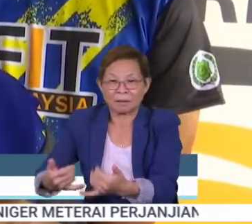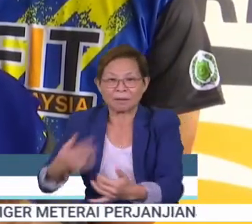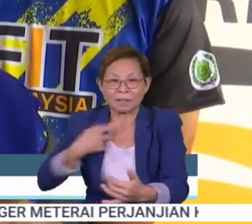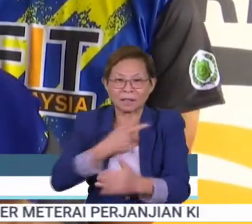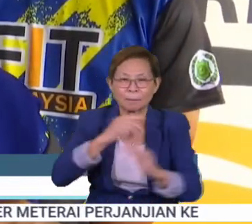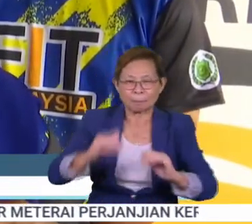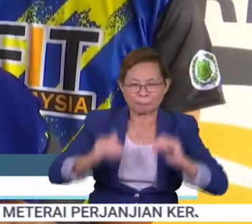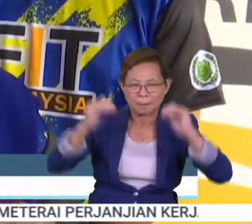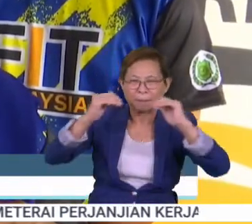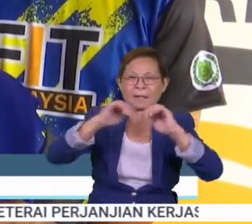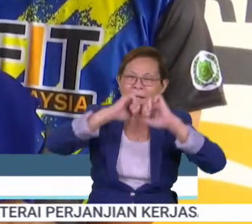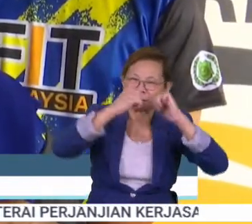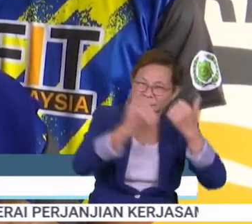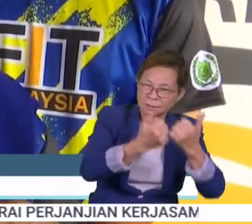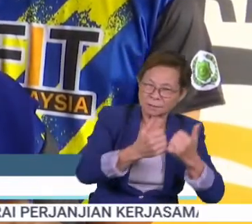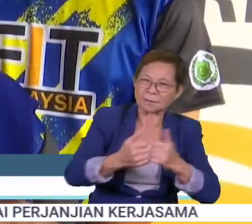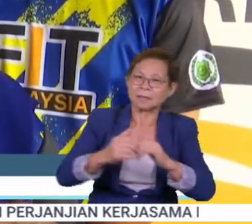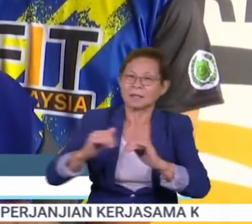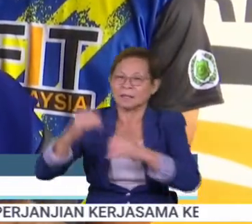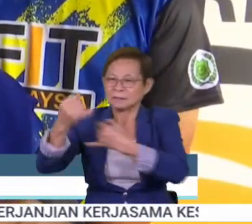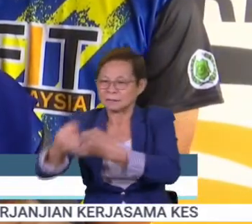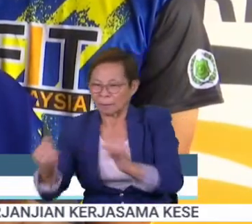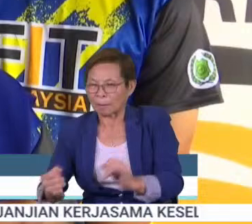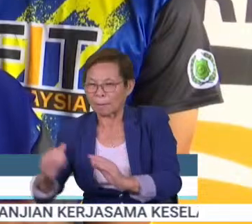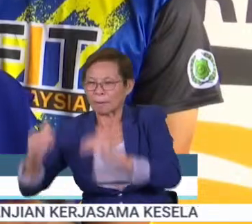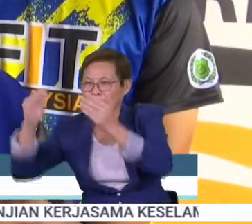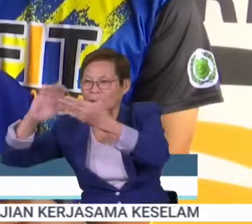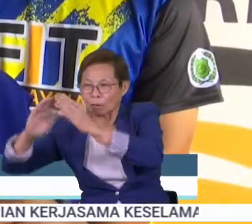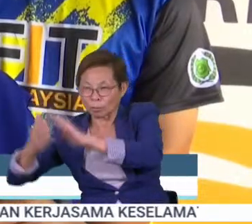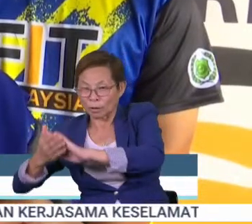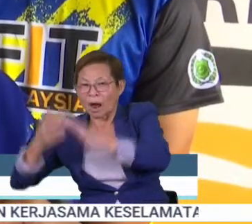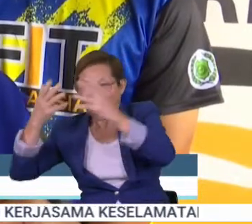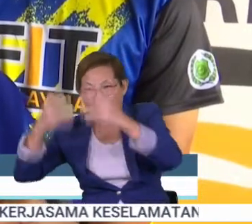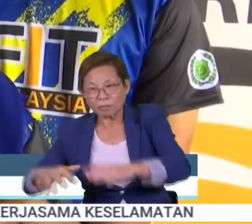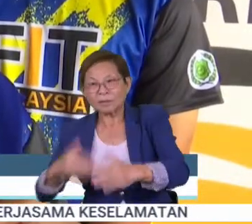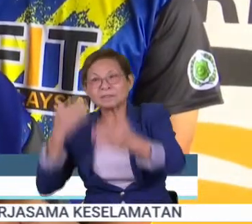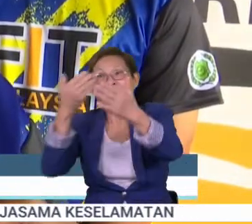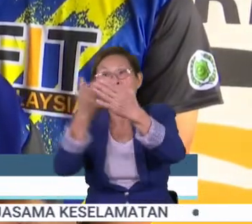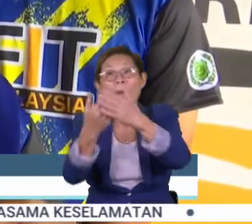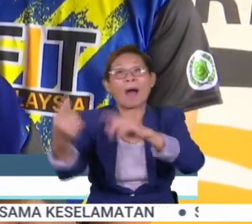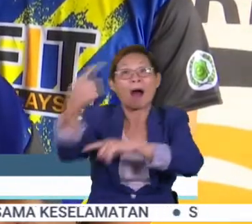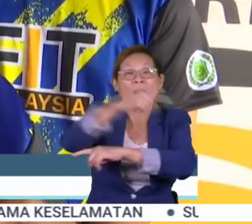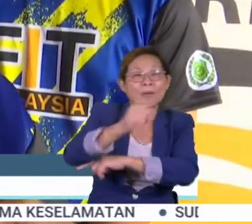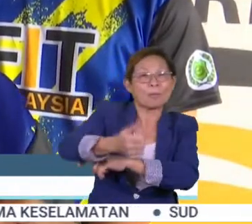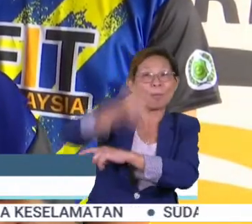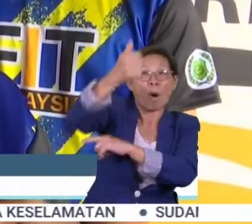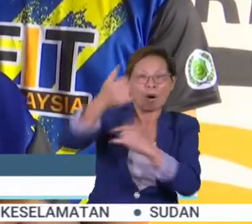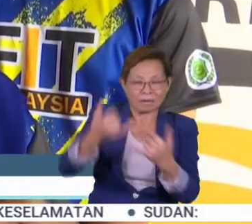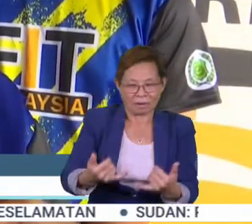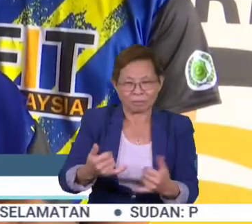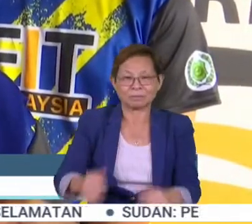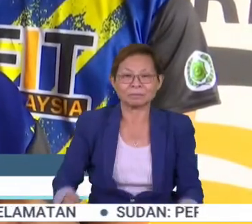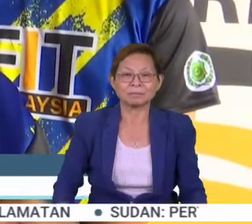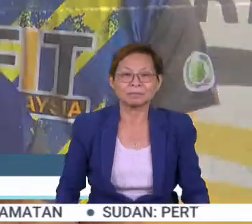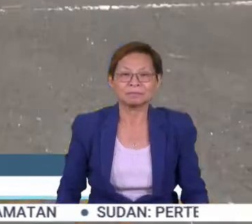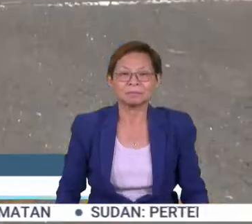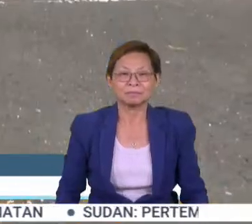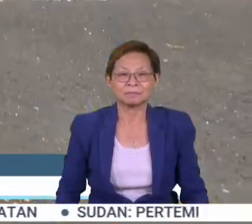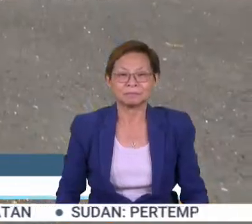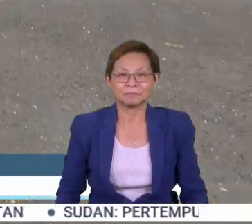peringkat agensi, jabatan, di peringkat komuniti sebelum kita sampai kepada hari kemuncaknya pada hari ini.